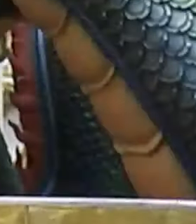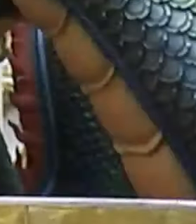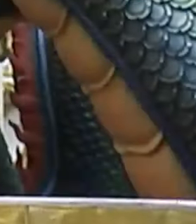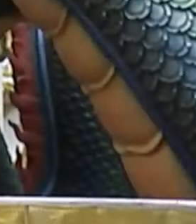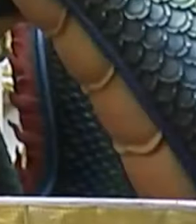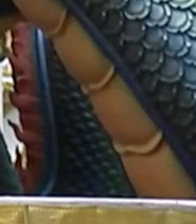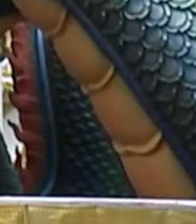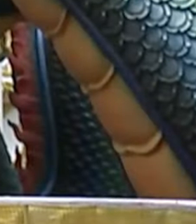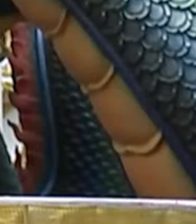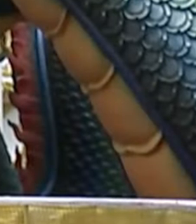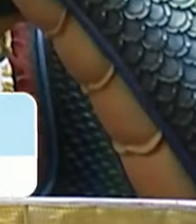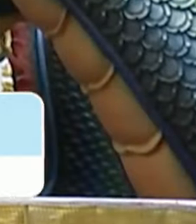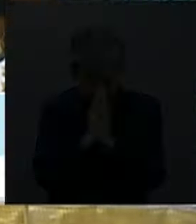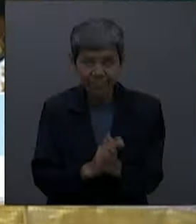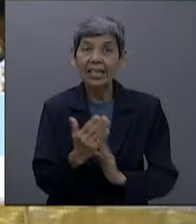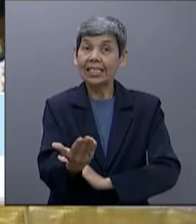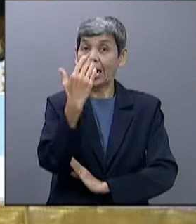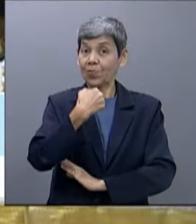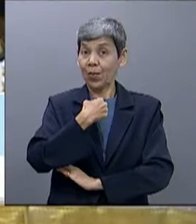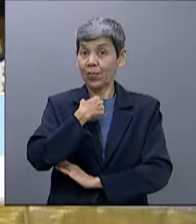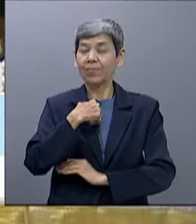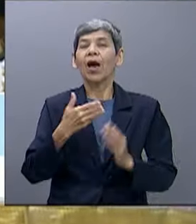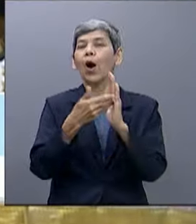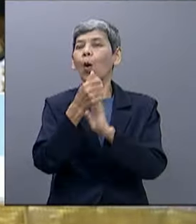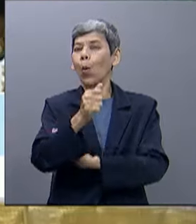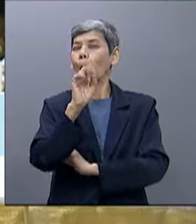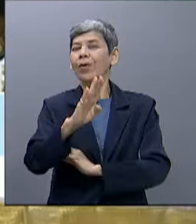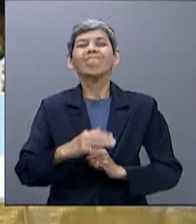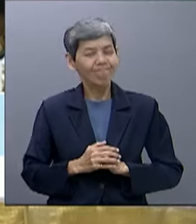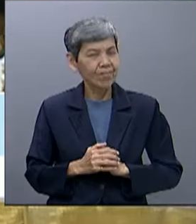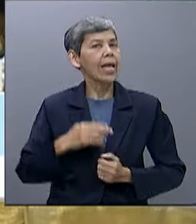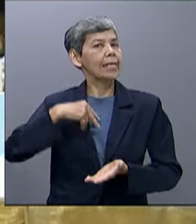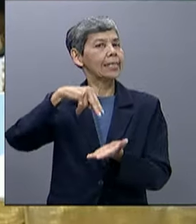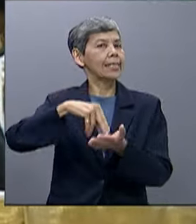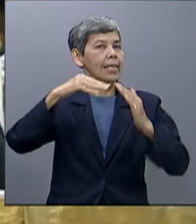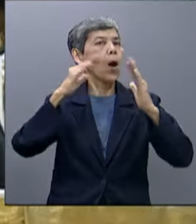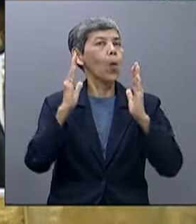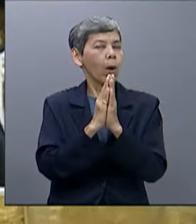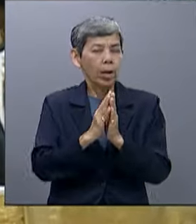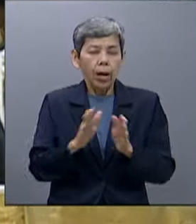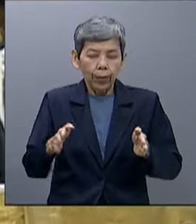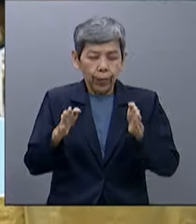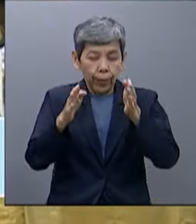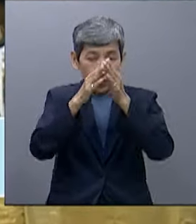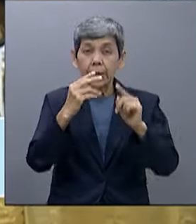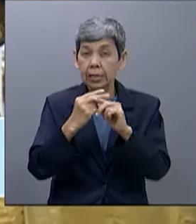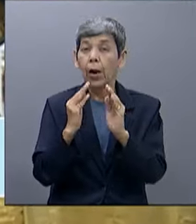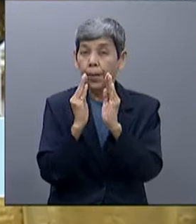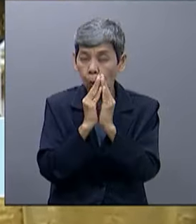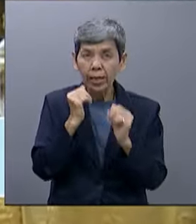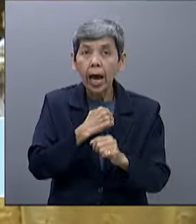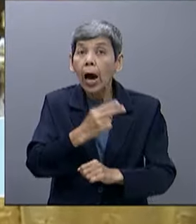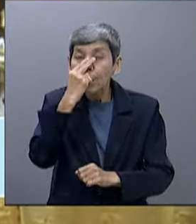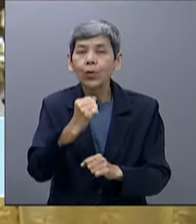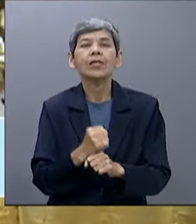สวัสดีคุณผู้ชมวันใหม่วาไรตี้นะครับเช้านี้ผมมาอยู่ที่จังหวัดอุบลราชธานีนะครับยืนอยู่ในวัดพระธาตุหนองบัวนะครับช่วงนี้เนี่ยเป็นบรรยากาศนะครับของง